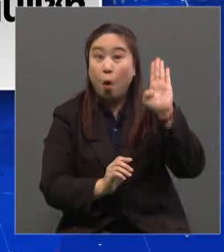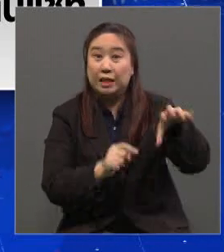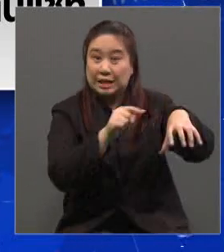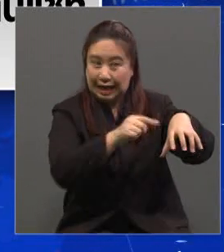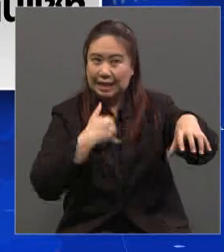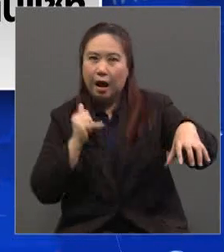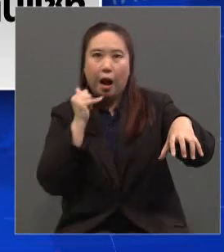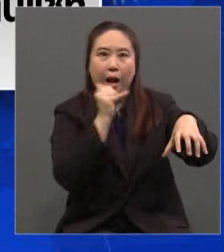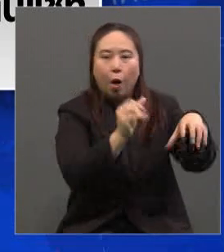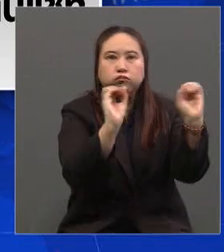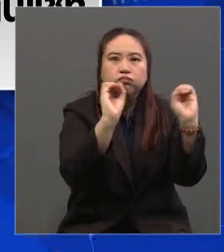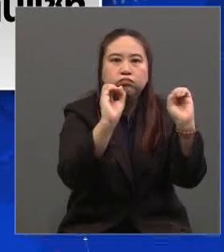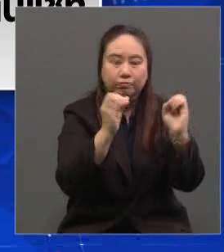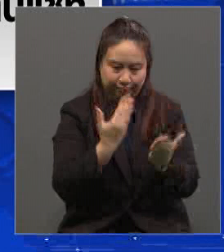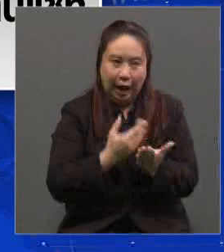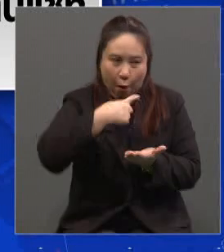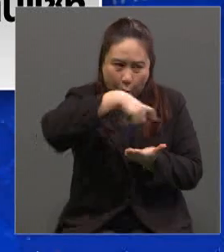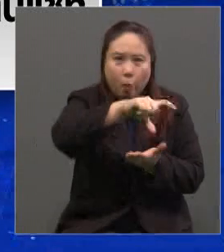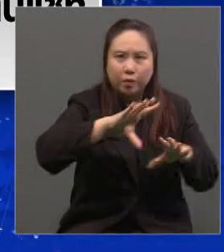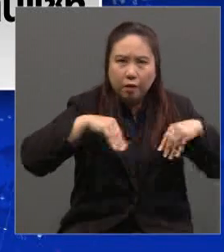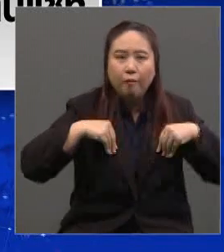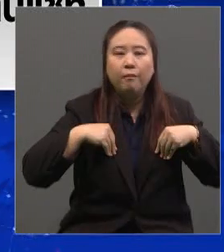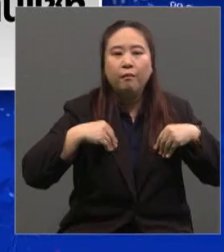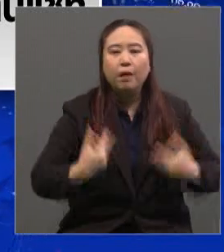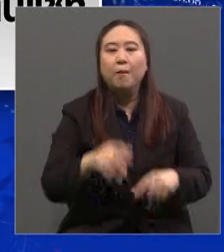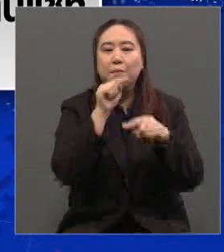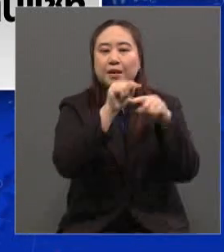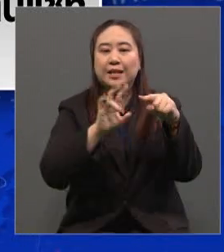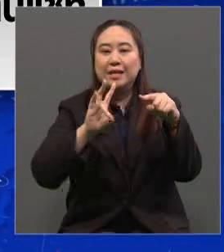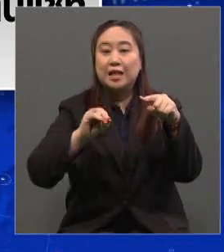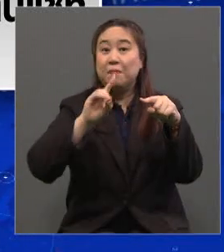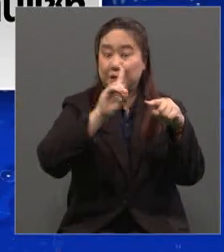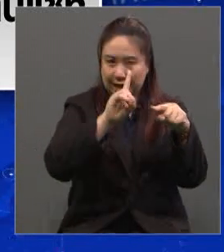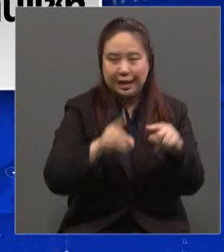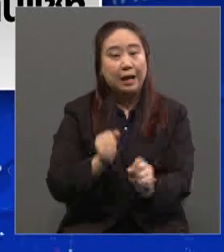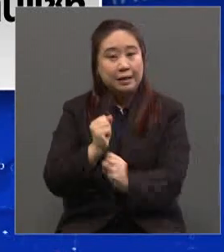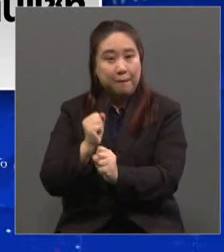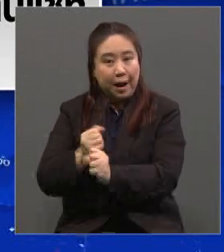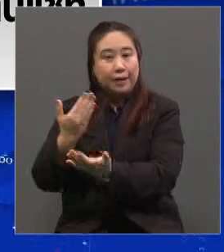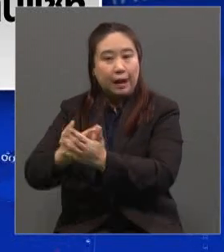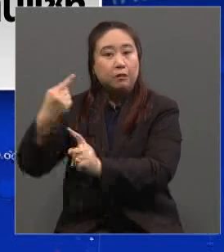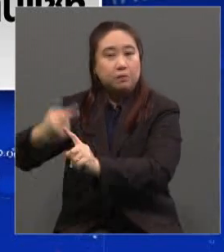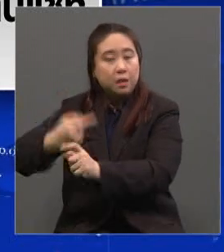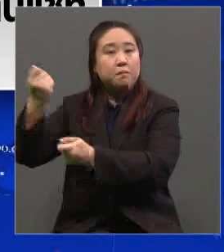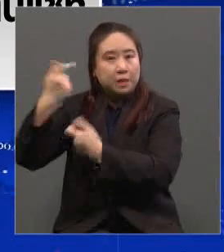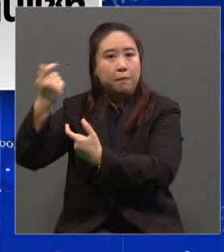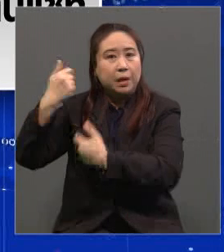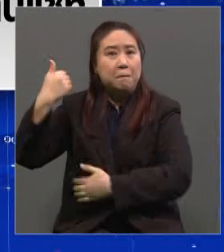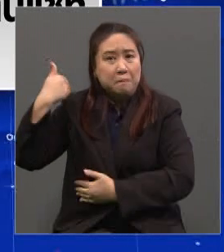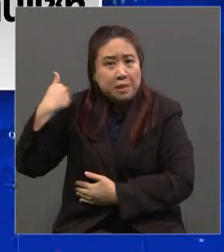านที่ประกอบธุรกิจเลยเสียด้วยซ้ำค่ะอีก 71% เป็นกลุ่มที่มีงานมีรายได้ประจำ